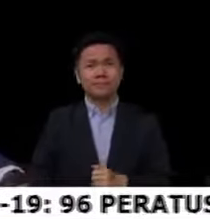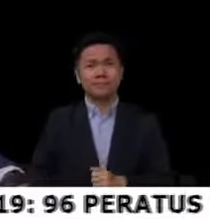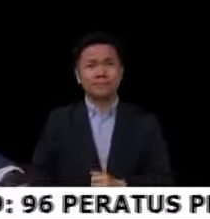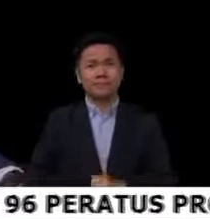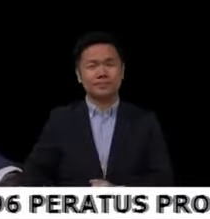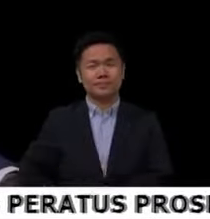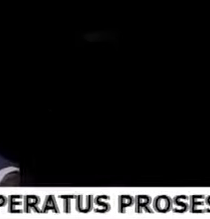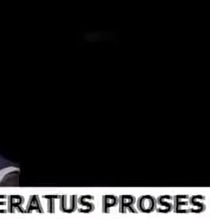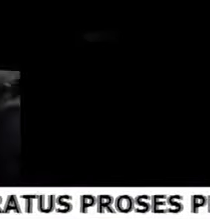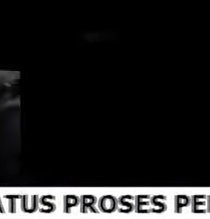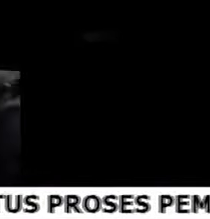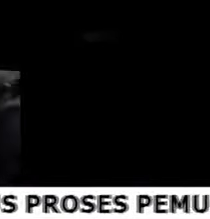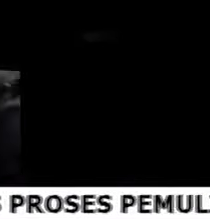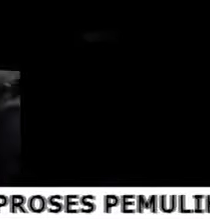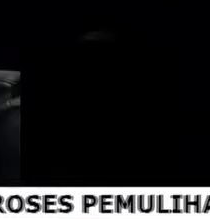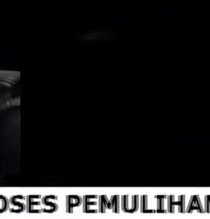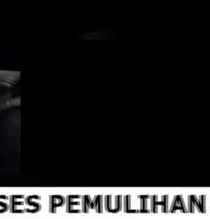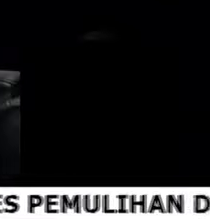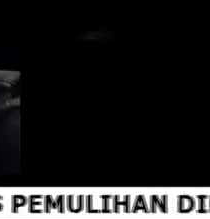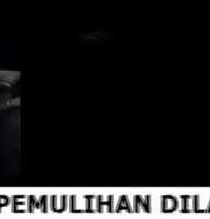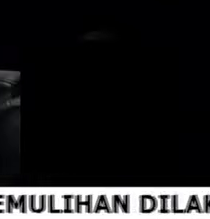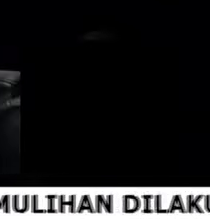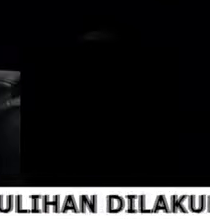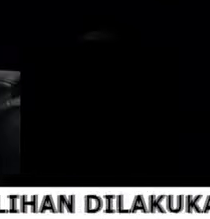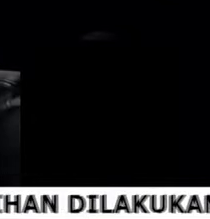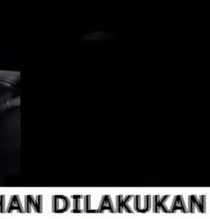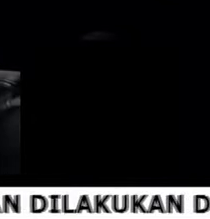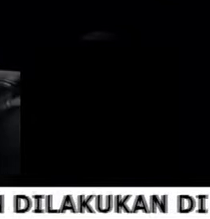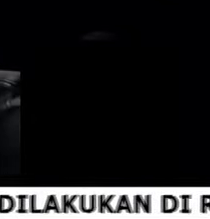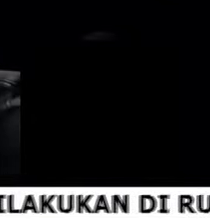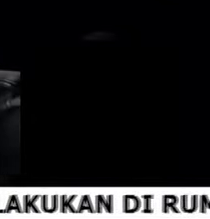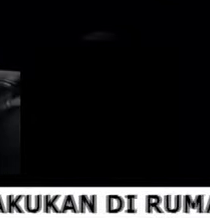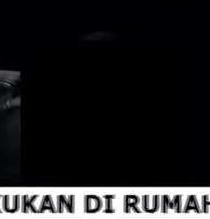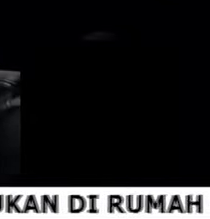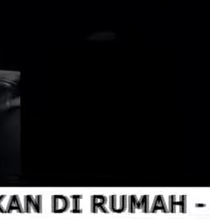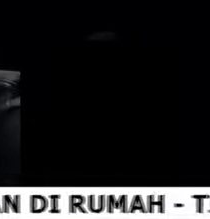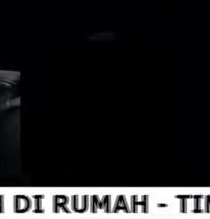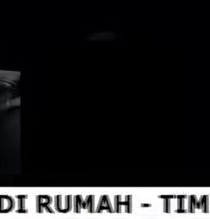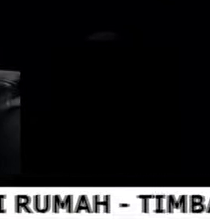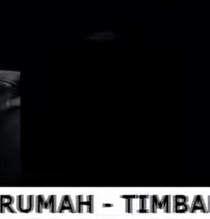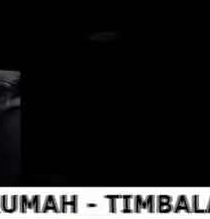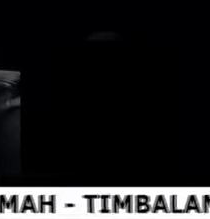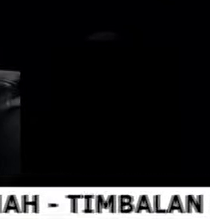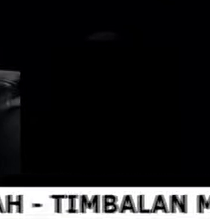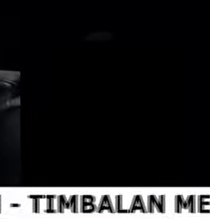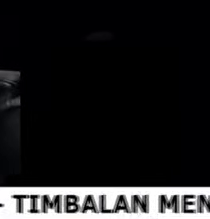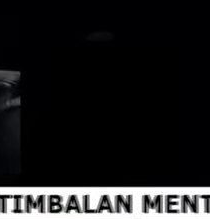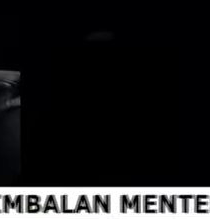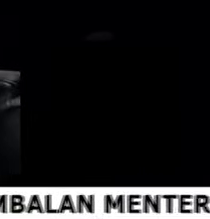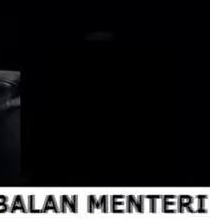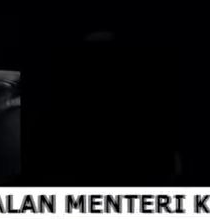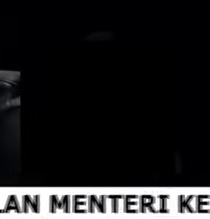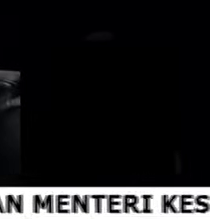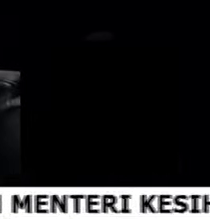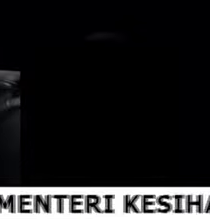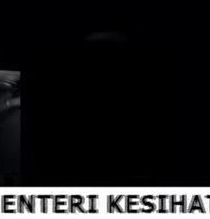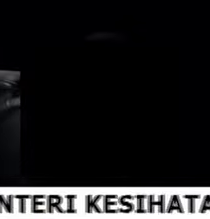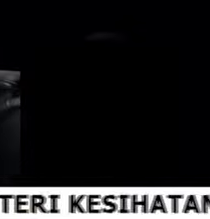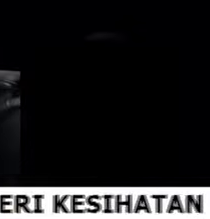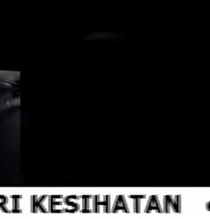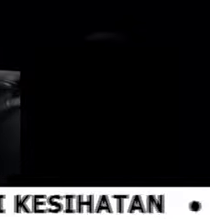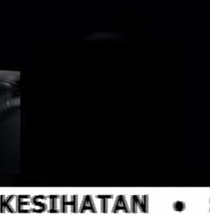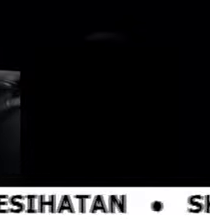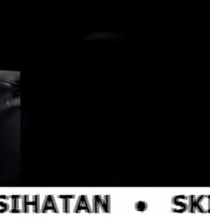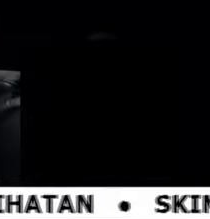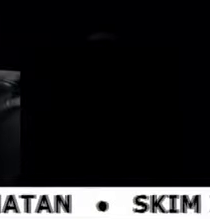pertama sekali this bobok dengan hatimu agen Hah daripada semua Academy enggak